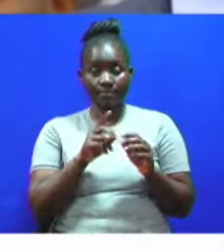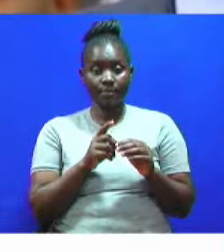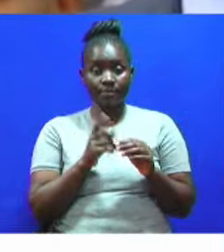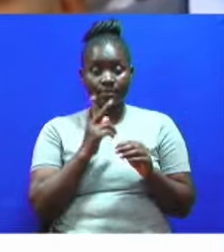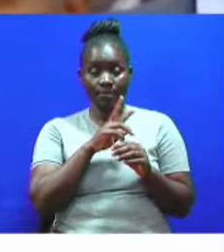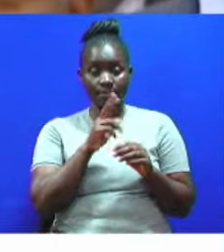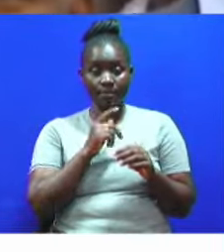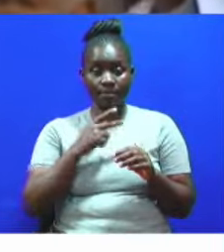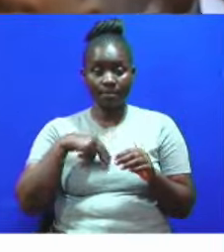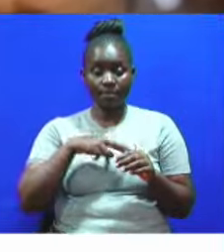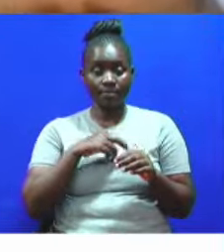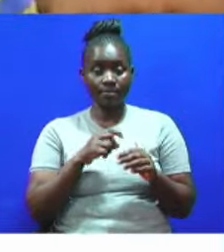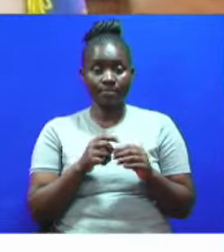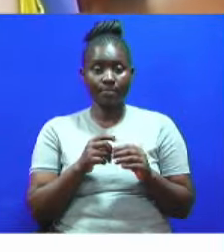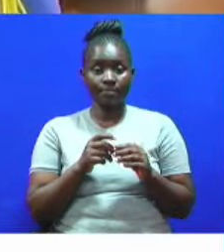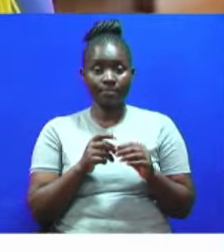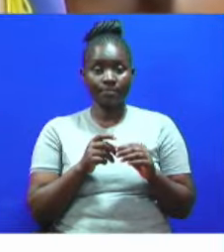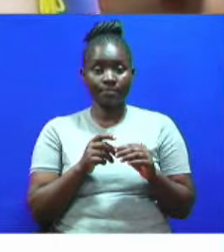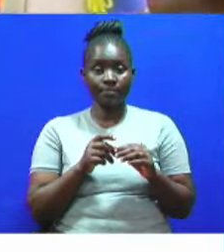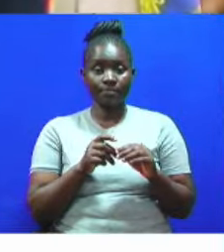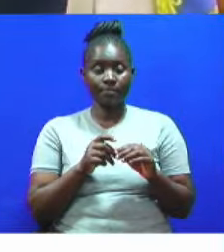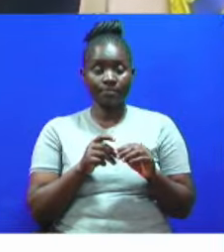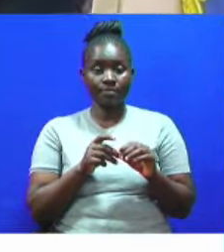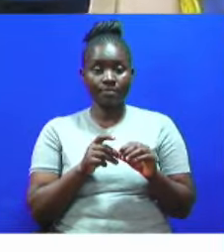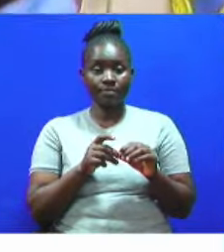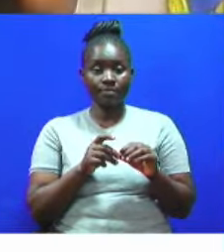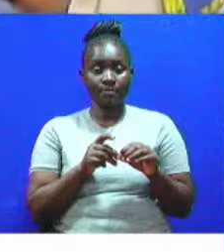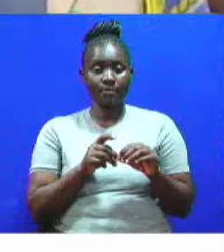yomintu wana na yomintu wana na yomintu wana na yomintu wana na yomintu